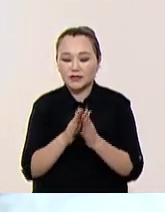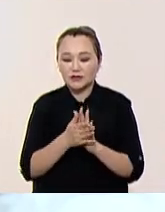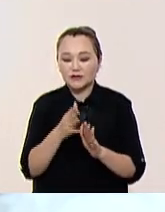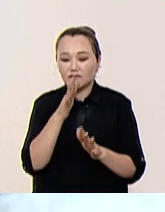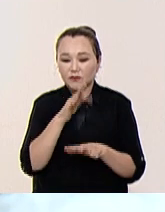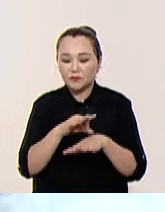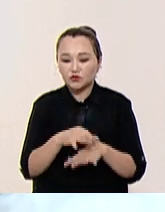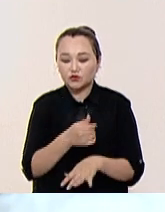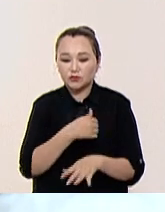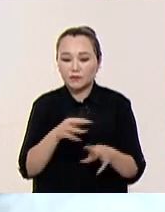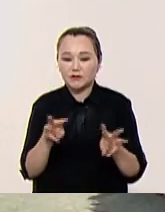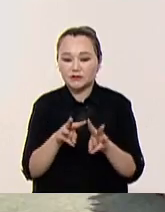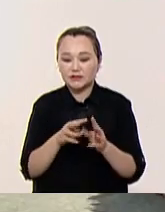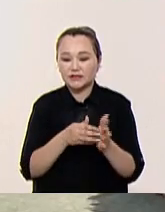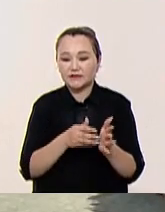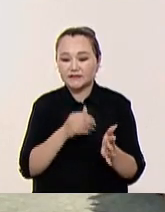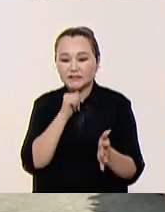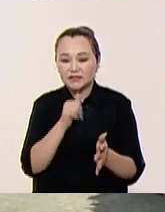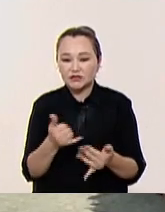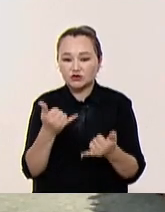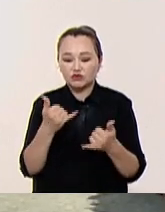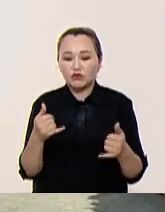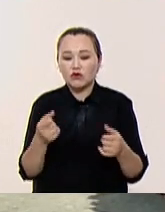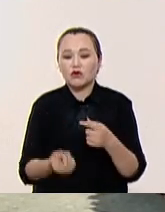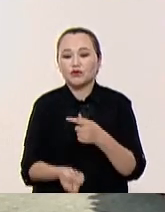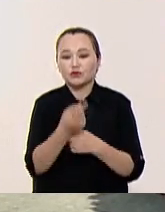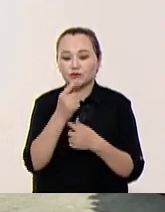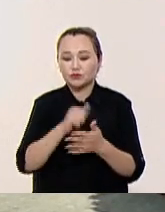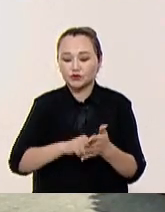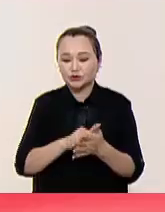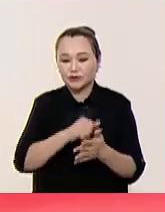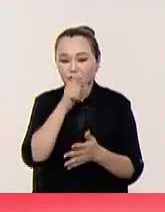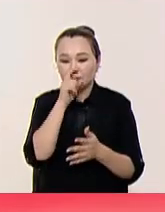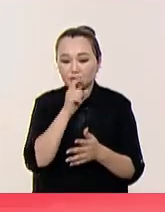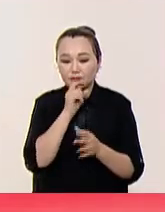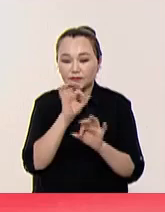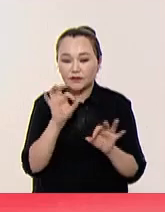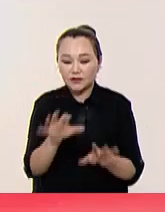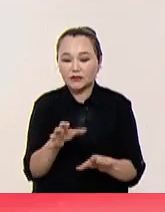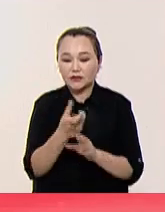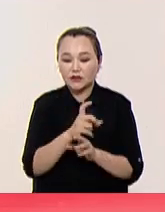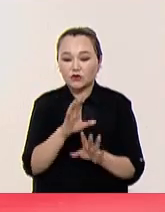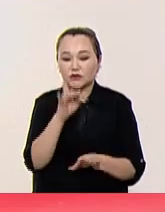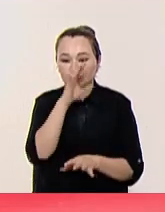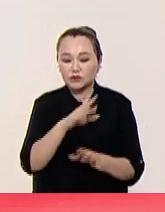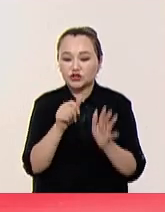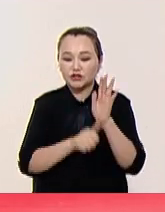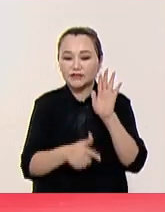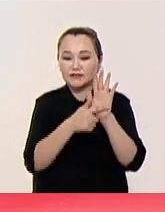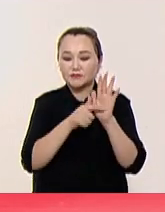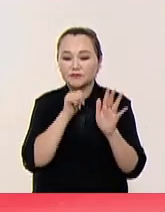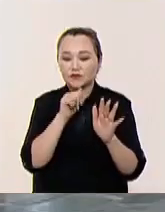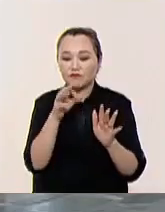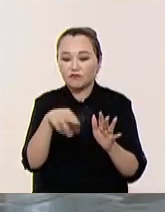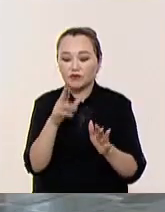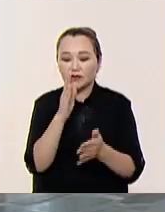өткізбек. Бірақ министрлік құмшекер дефицитінің дәл қазір нақты неден туындап отырғанын түсіндіре алмады. Тек республикада 67 мың тонна қант қоры